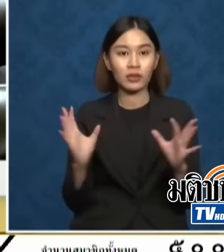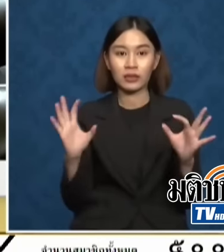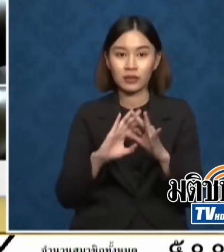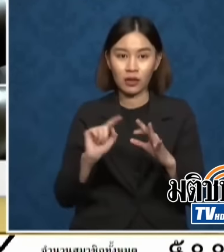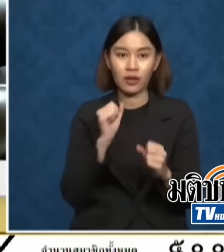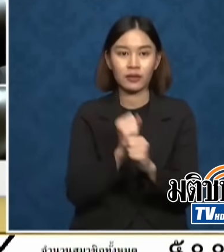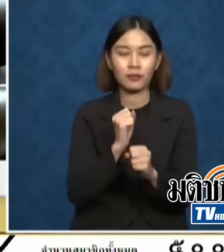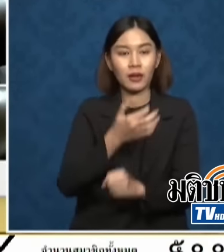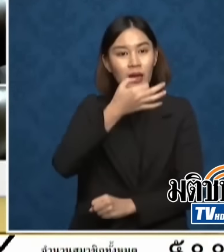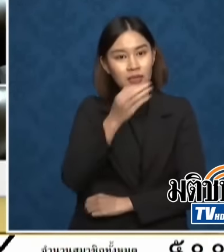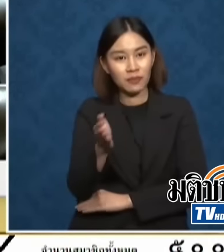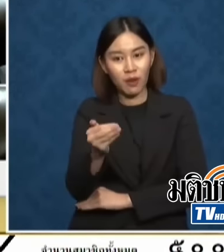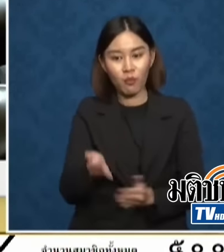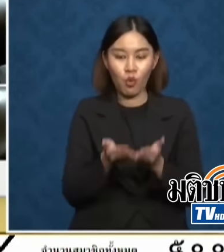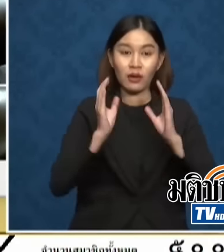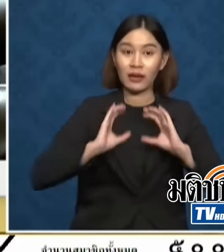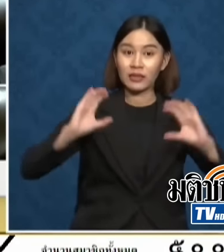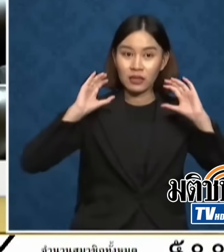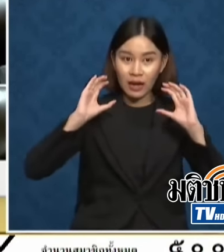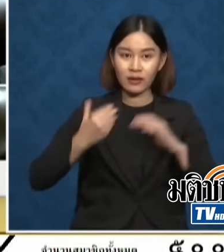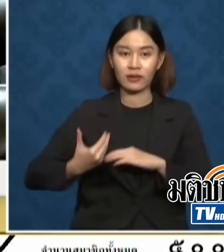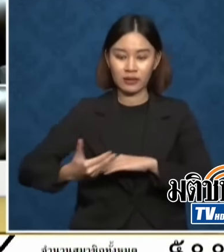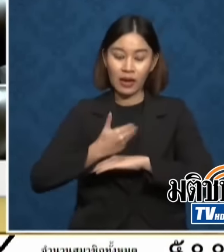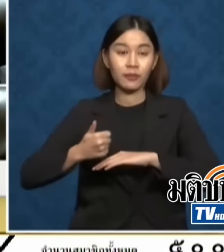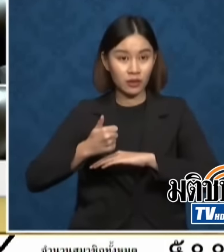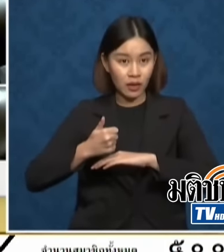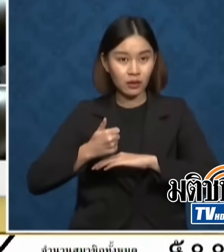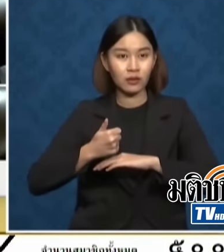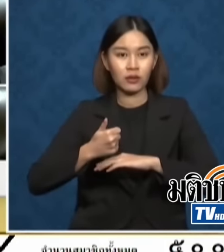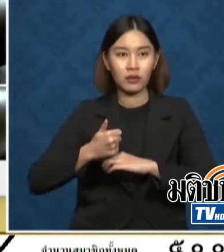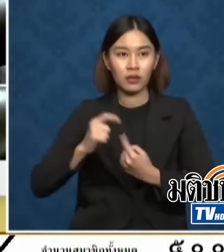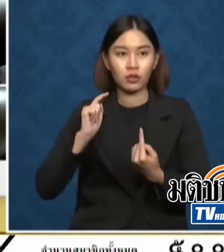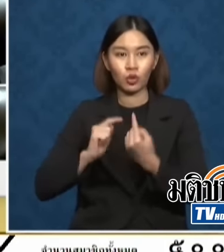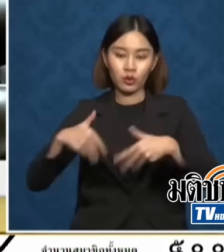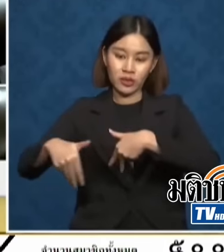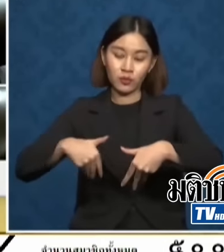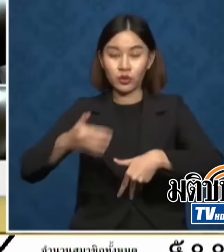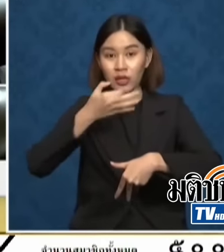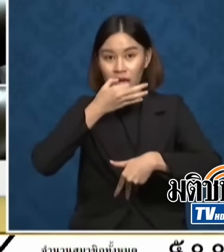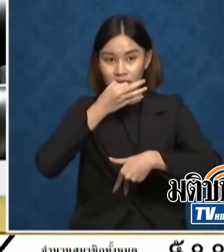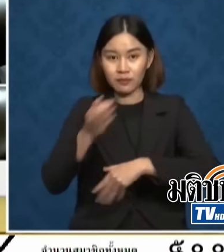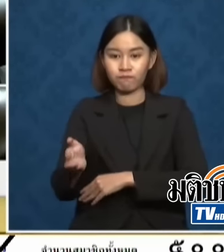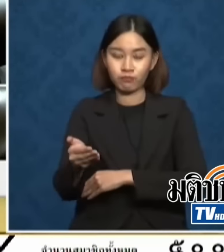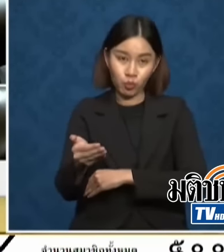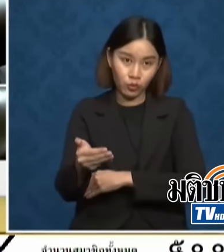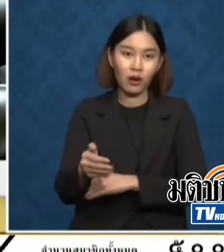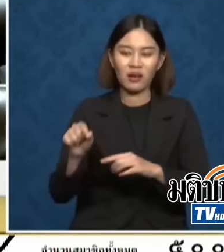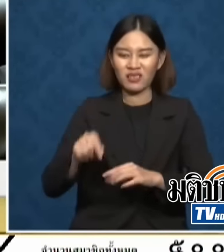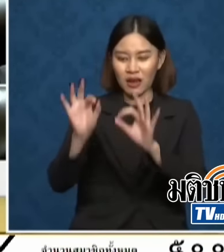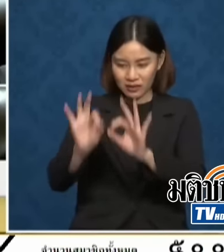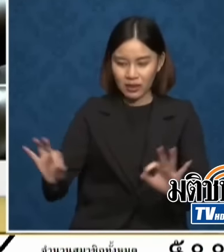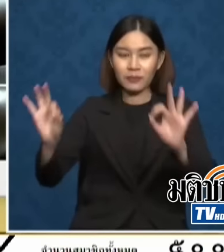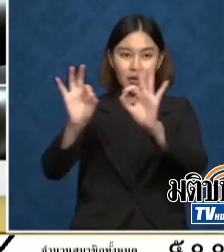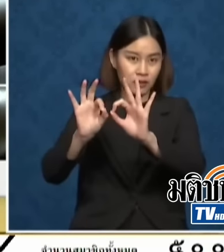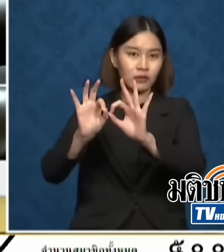ข้องกับการทำการประมงไม่ว่าจะส่วนราชการส่วนการเมืองรวมไปถึงส่วนพี่น้องชาวประมงซึ่งเป็นหัวใจหลักสำคัญที่